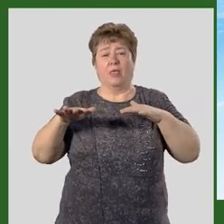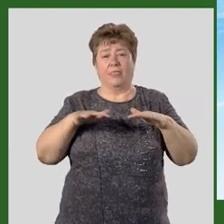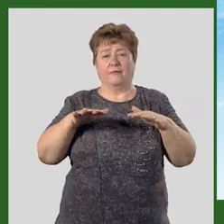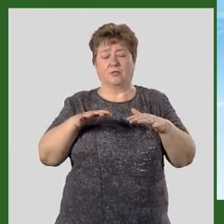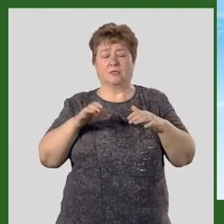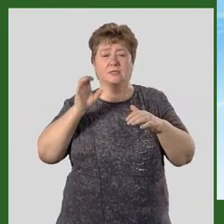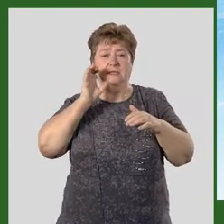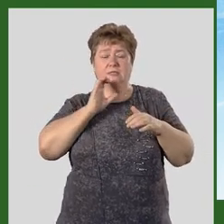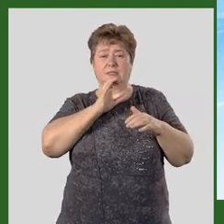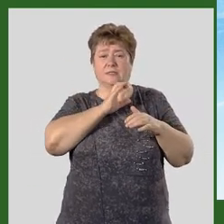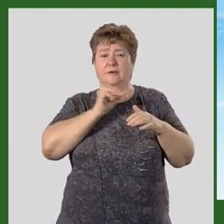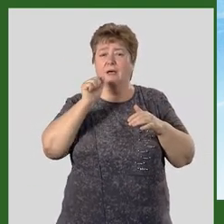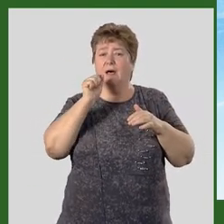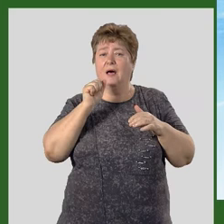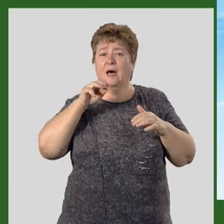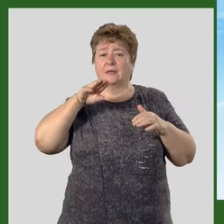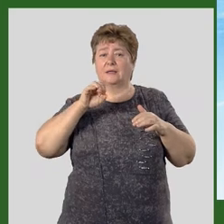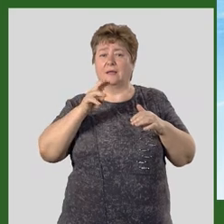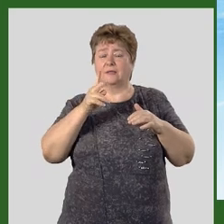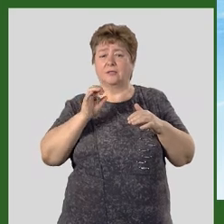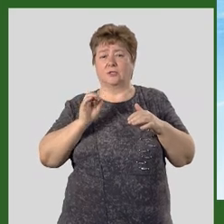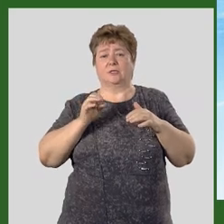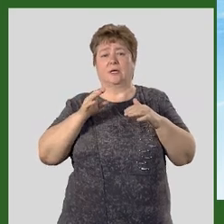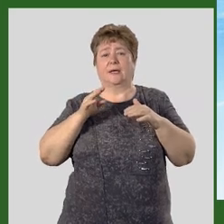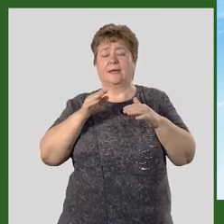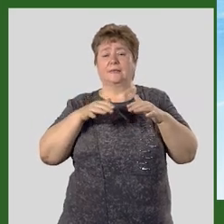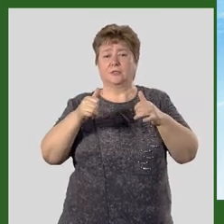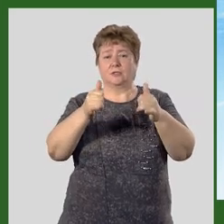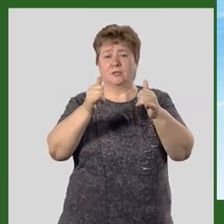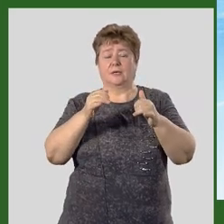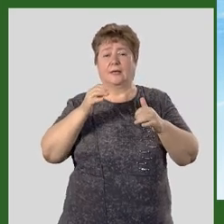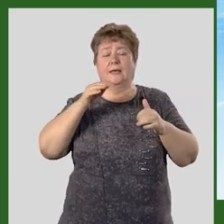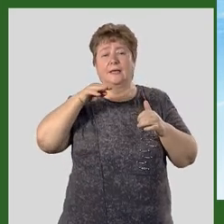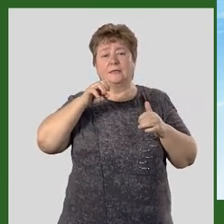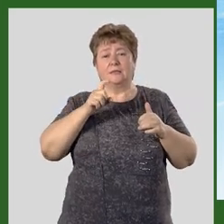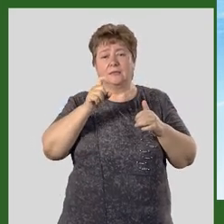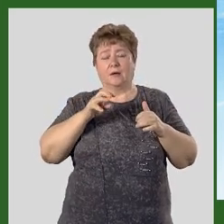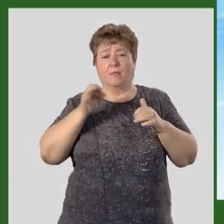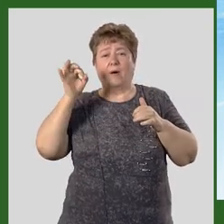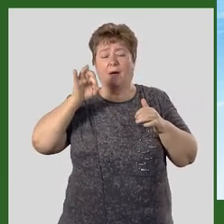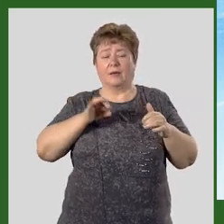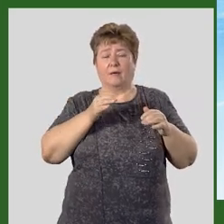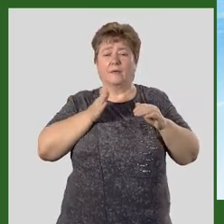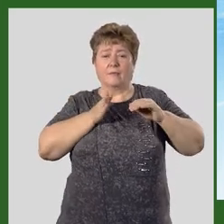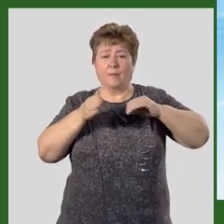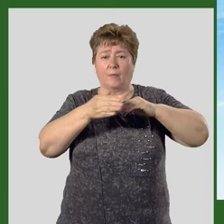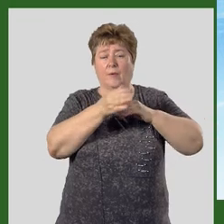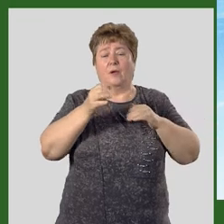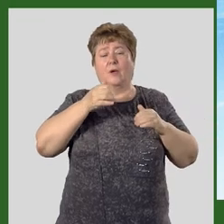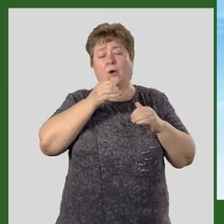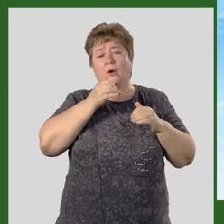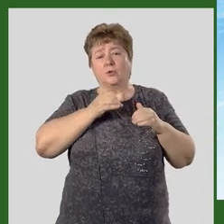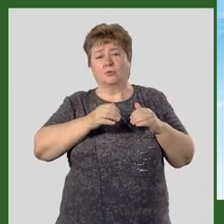движется североатлантическое течение. А в Тихом океане, вдоль берегов